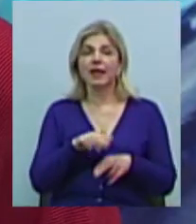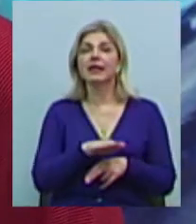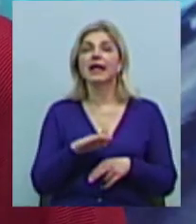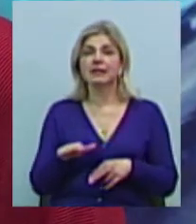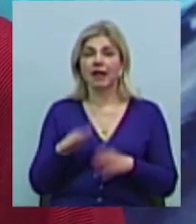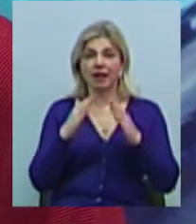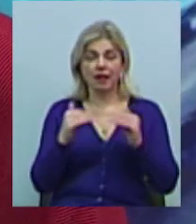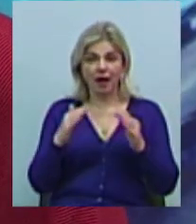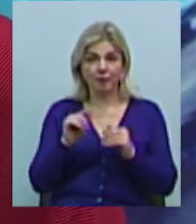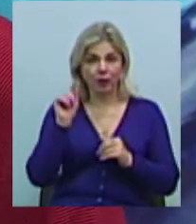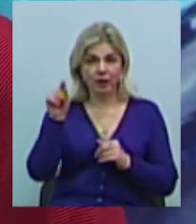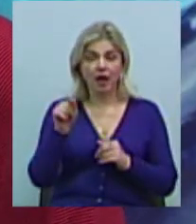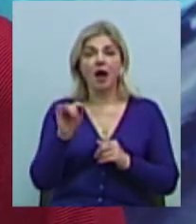табору.